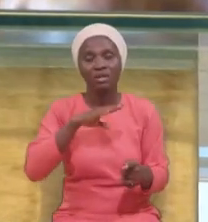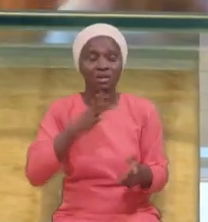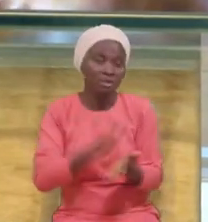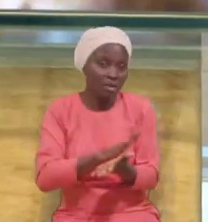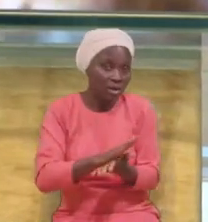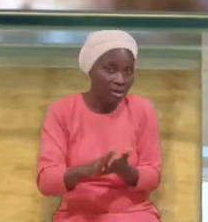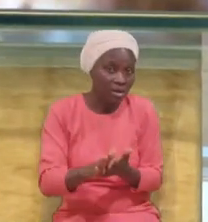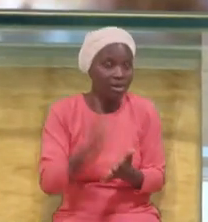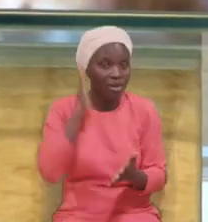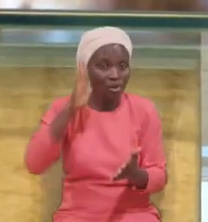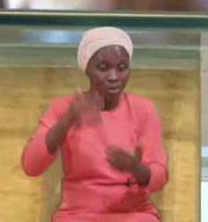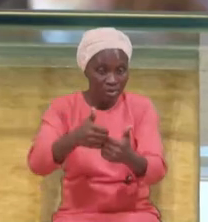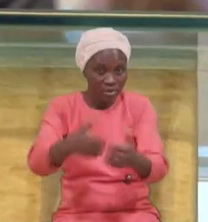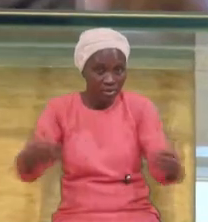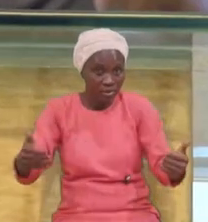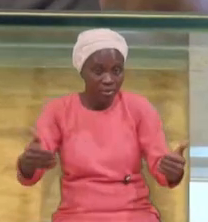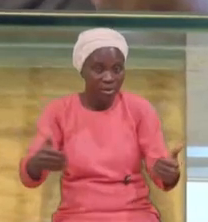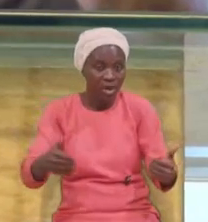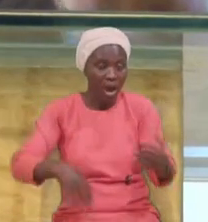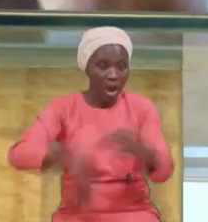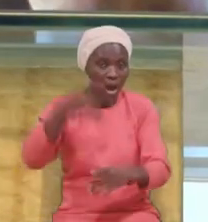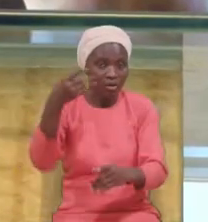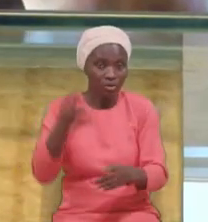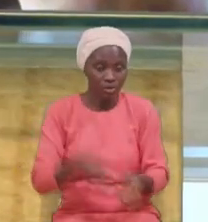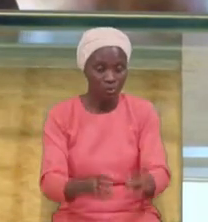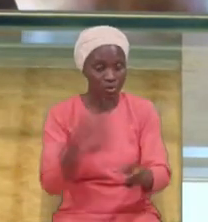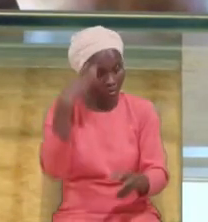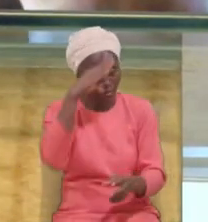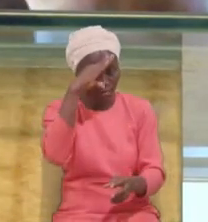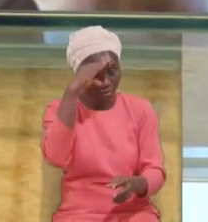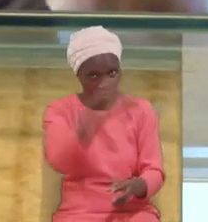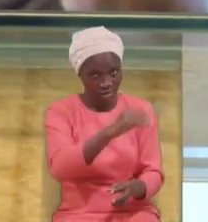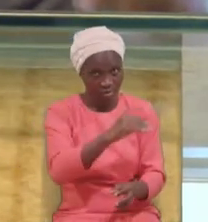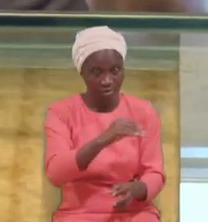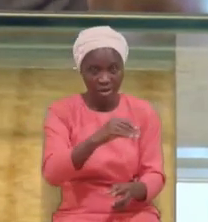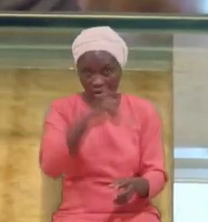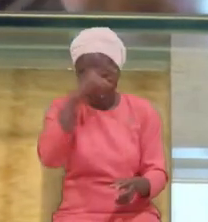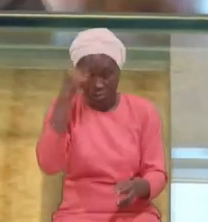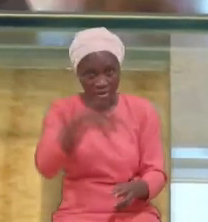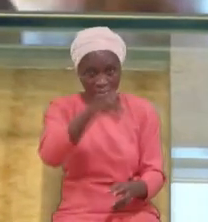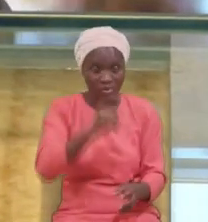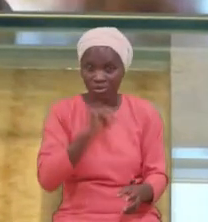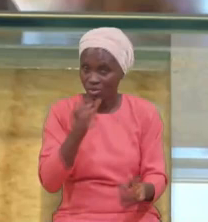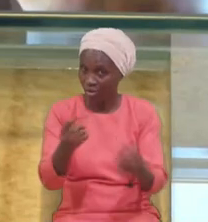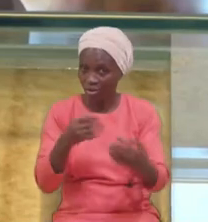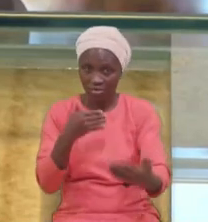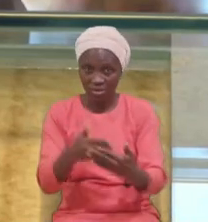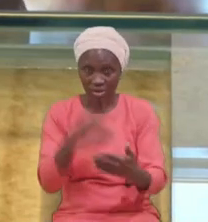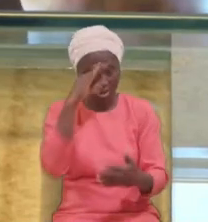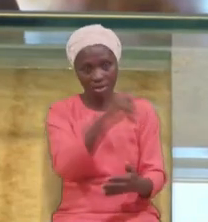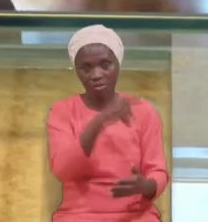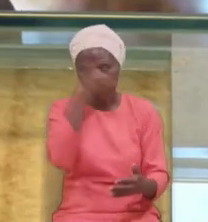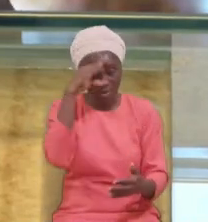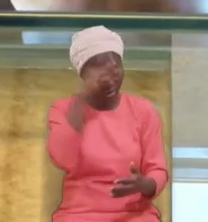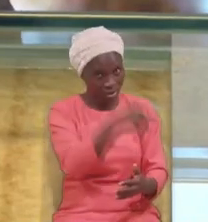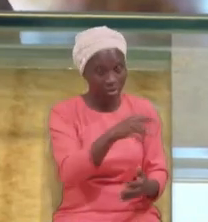purs, physiquement purs, alors vont lui céder le passage parce qu'ils ne devaient pas s'approcher de lui parce